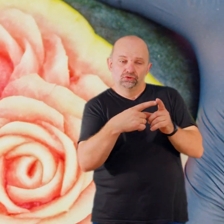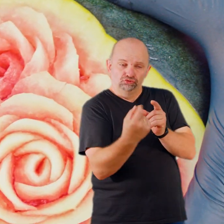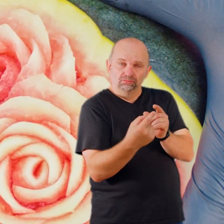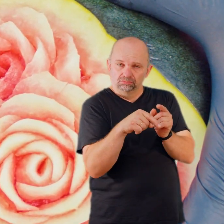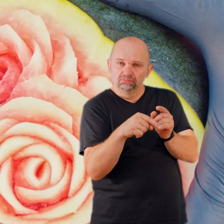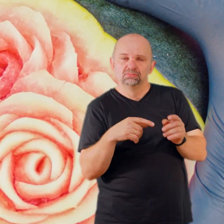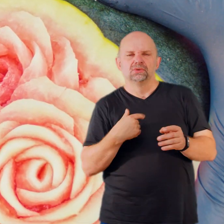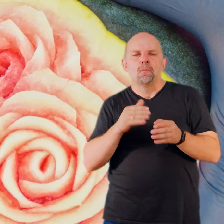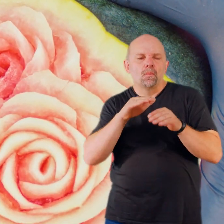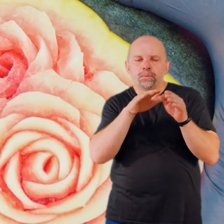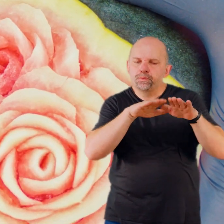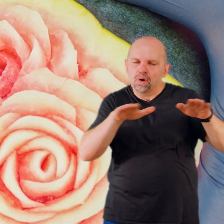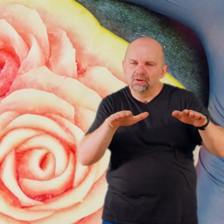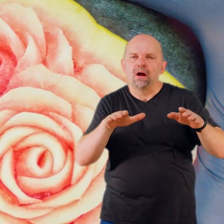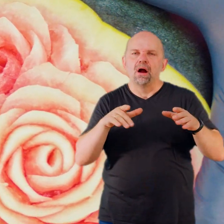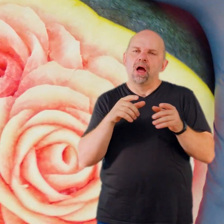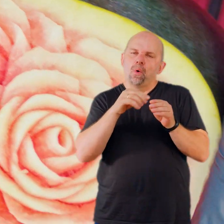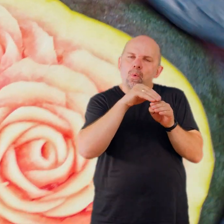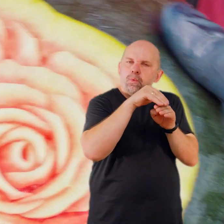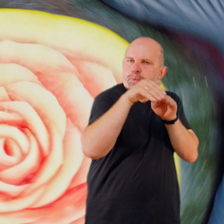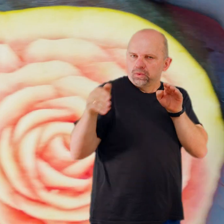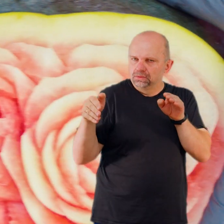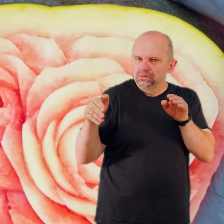I kolejne, obok siebie.